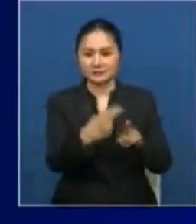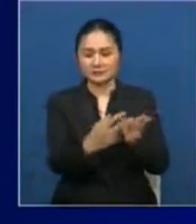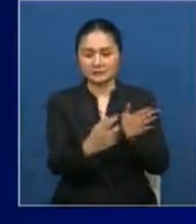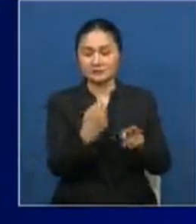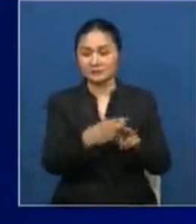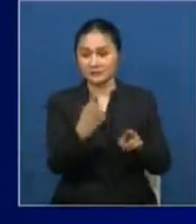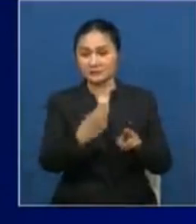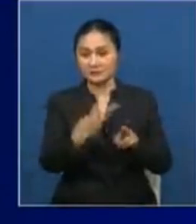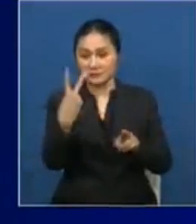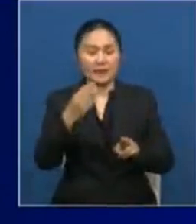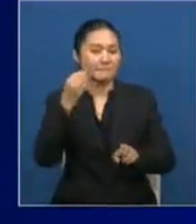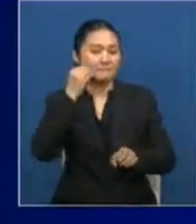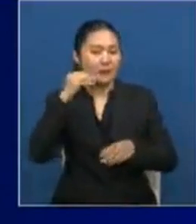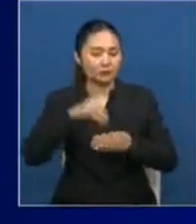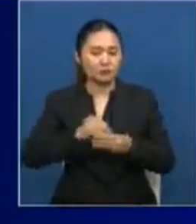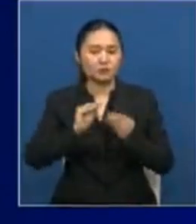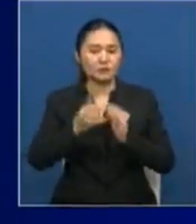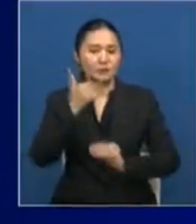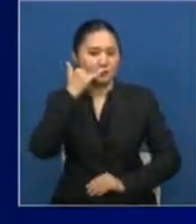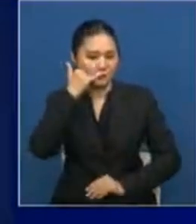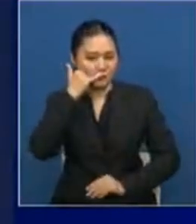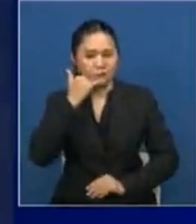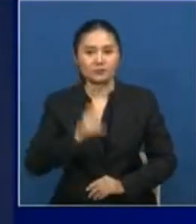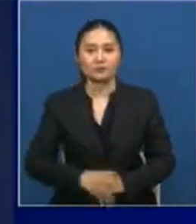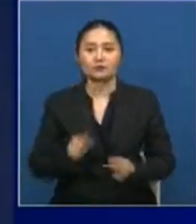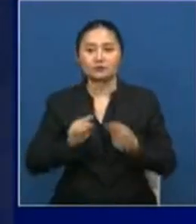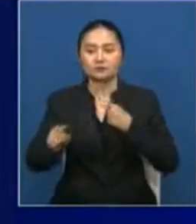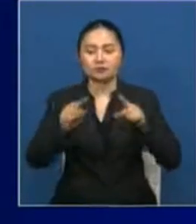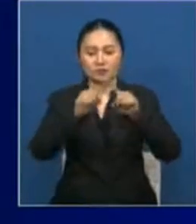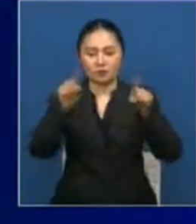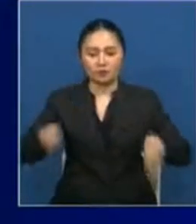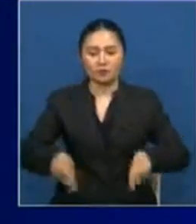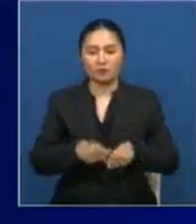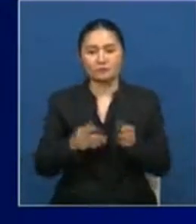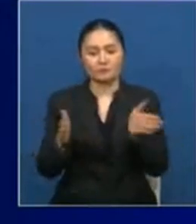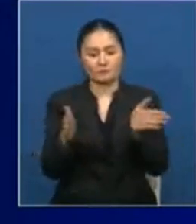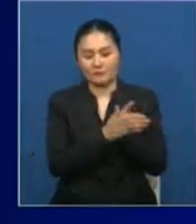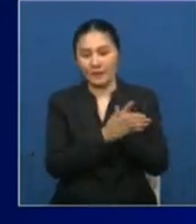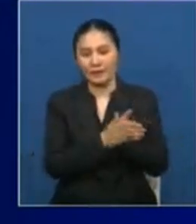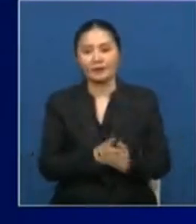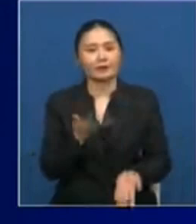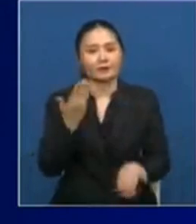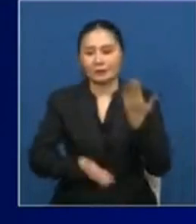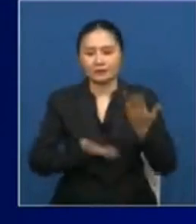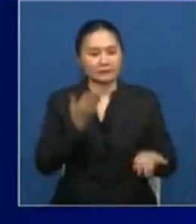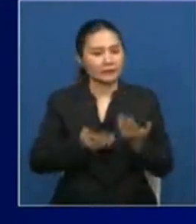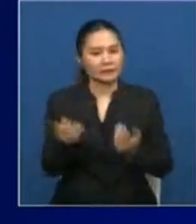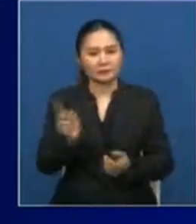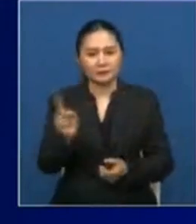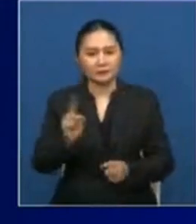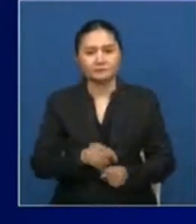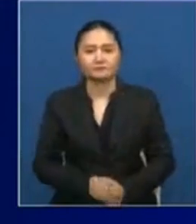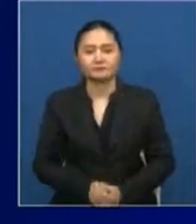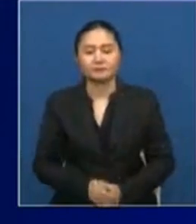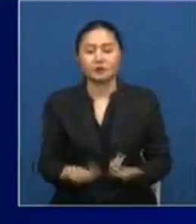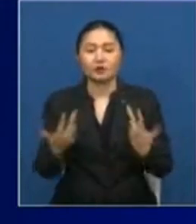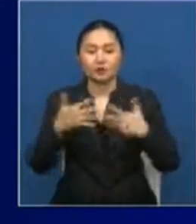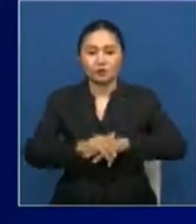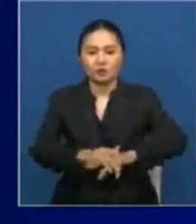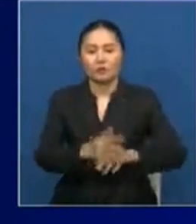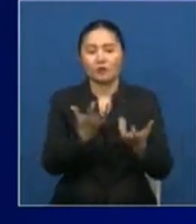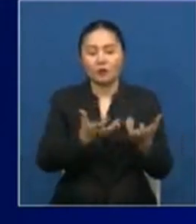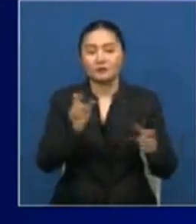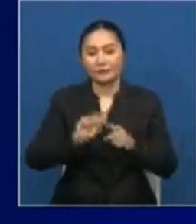สกุลที่อยู่เบอร์โทรศัพท์ลงบนซองหรือว่าฝามาม่าชนิดใดรสชาติใดก็ได้นะคะแล้วก็รวบรวมชิ้นส่วน